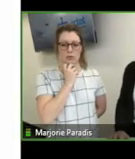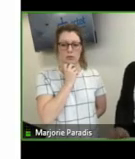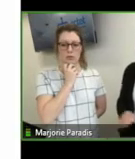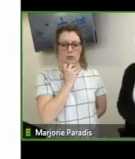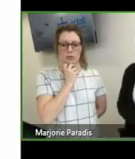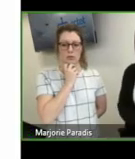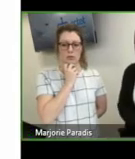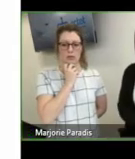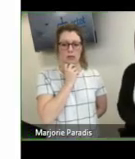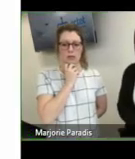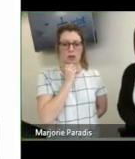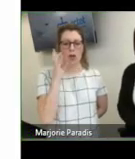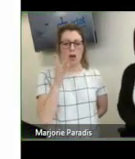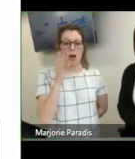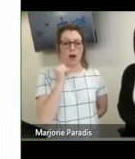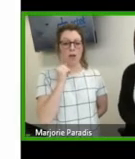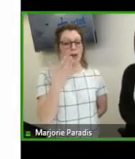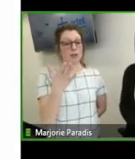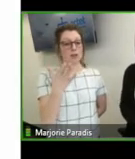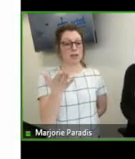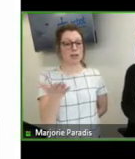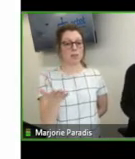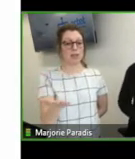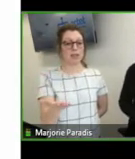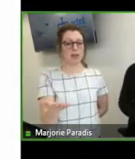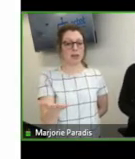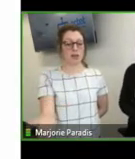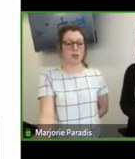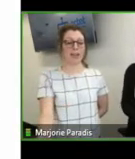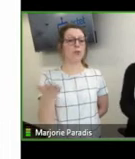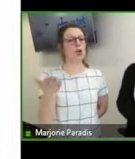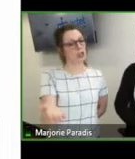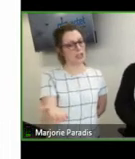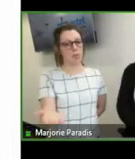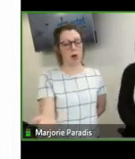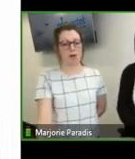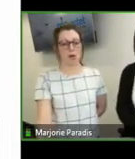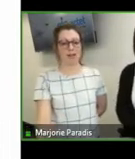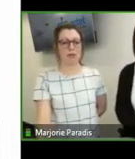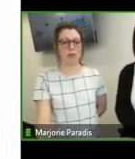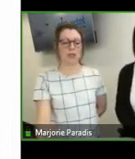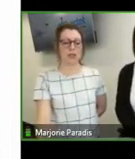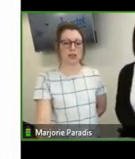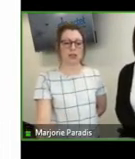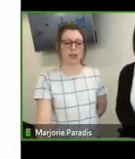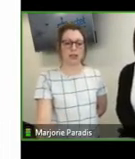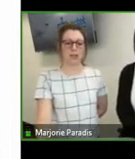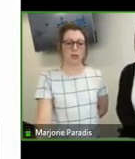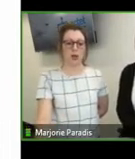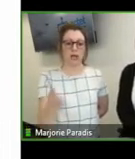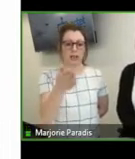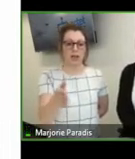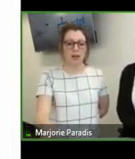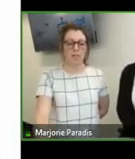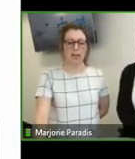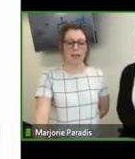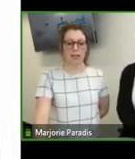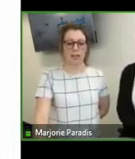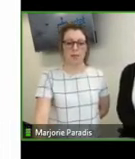les médias sociaux. Ouais, bien sûr. Vers une identité positive à l'heure du numérique, vous connaissez probablement cet outil-là qui a été créé par nos